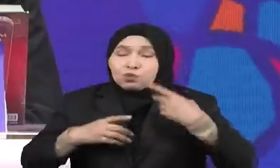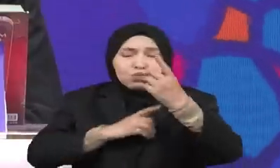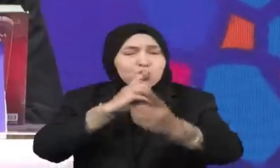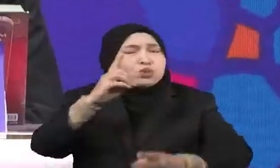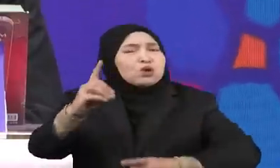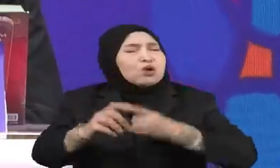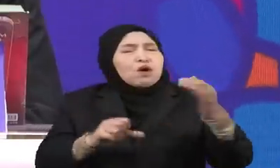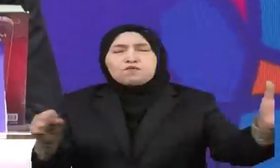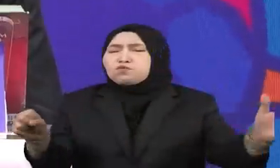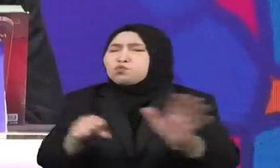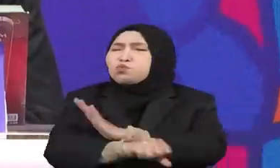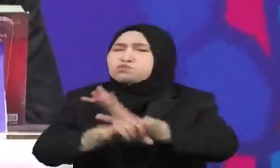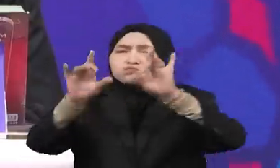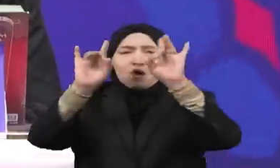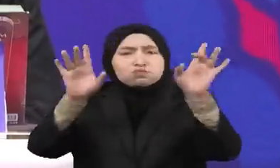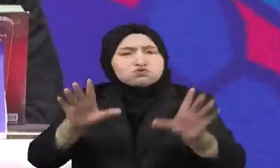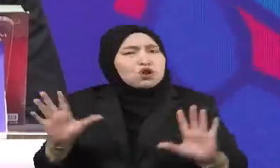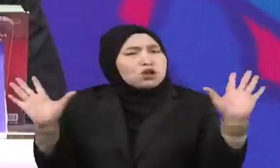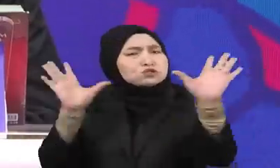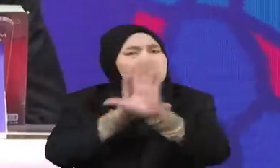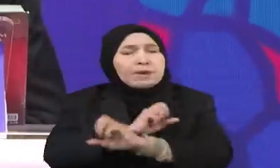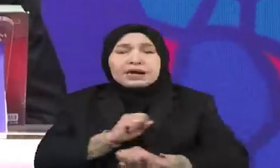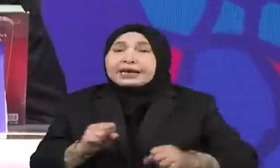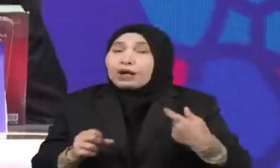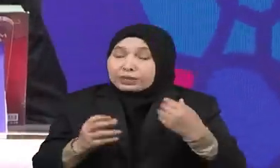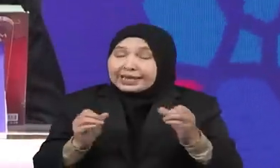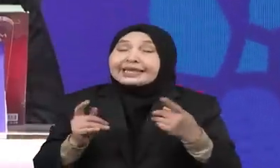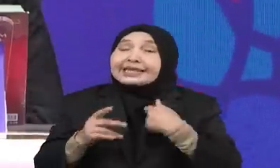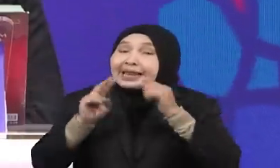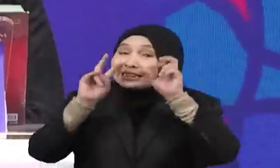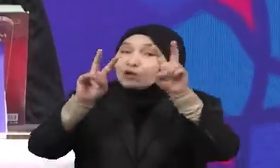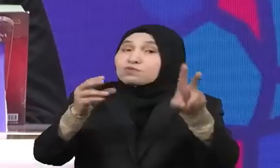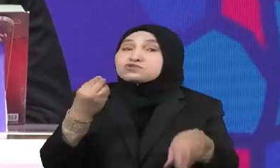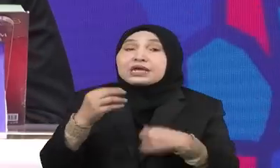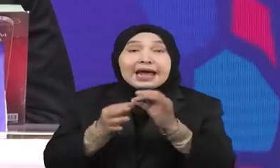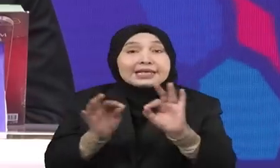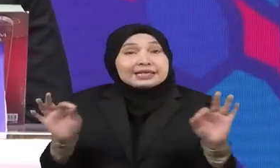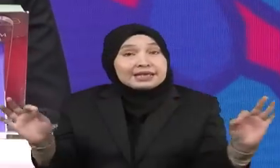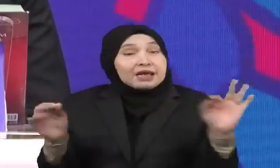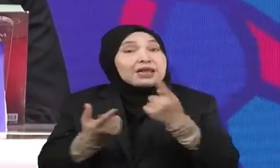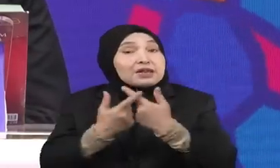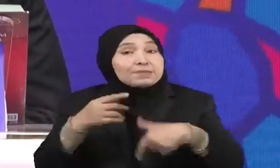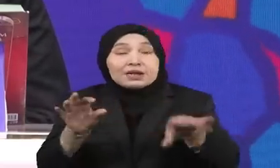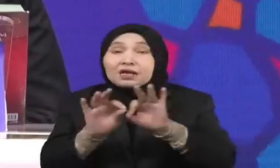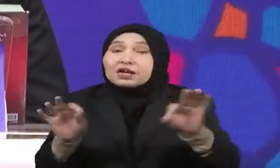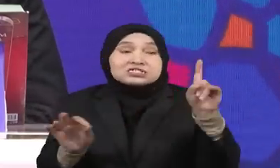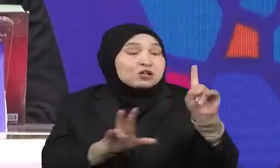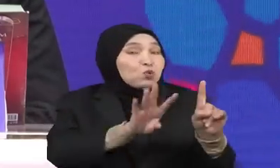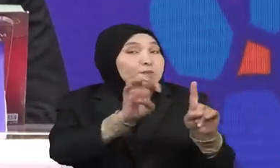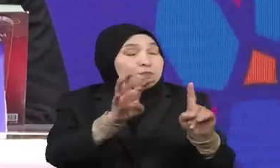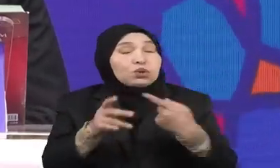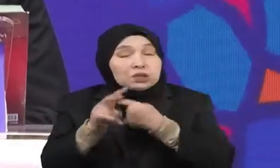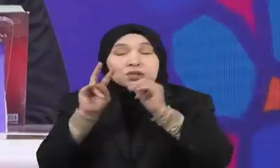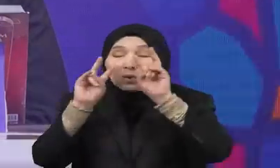penuh dengan ujian dan cabaran ini Alhamdulillah baik kita lihat sedikit ayat daripada ayat 140 kita lihat